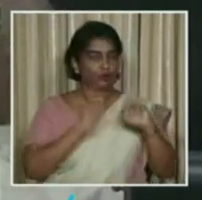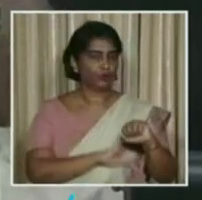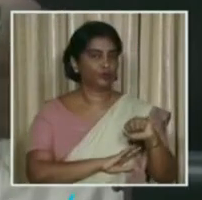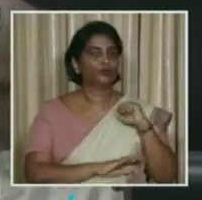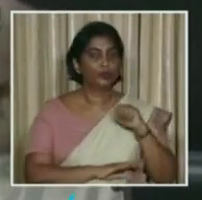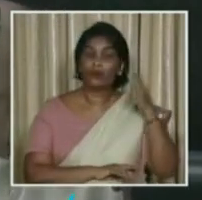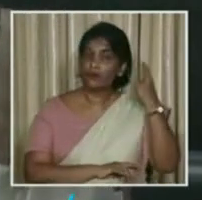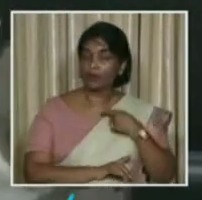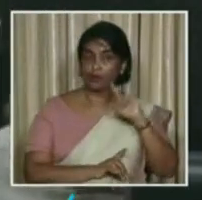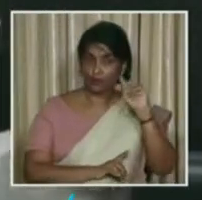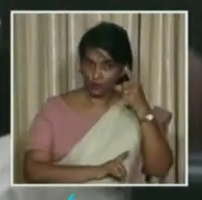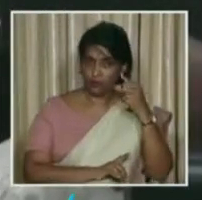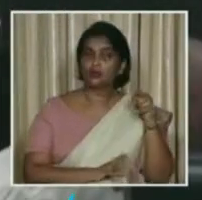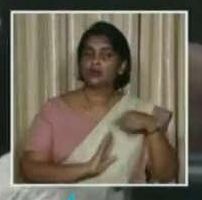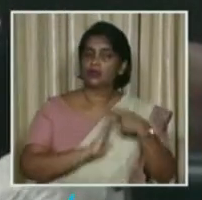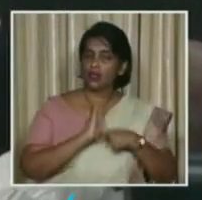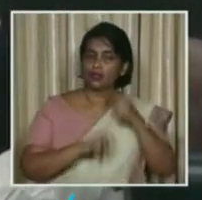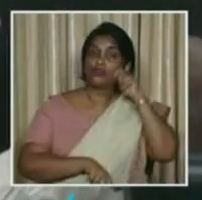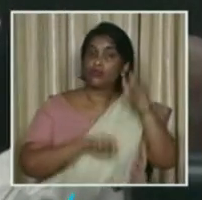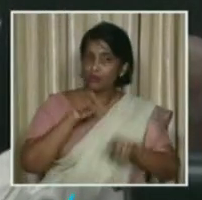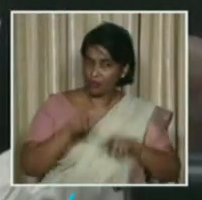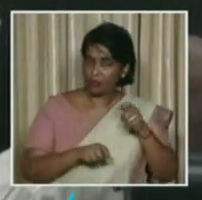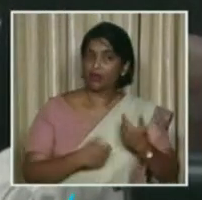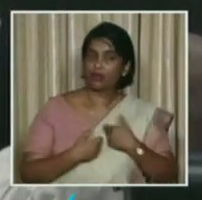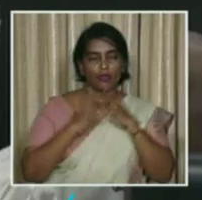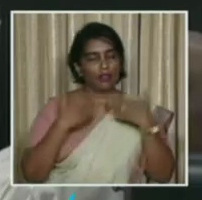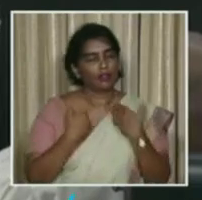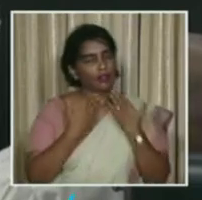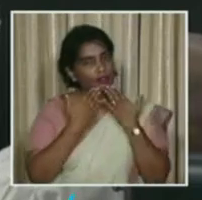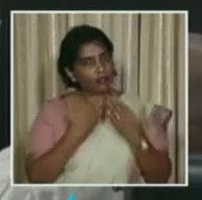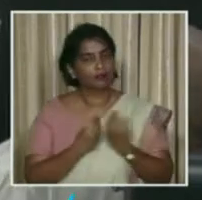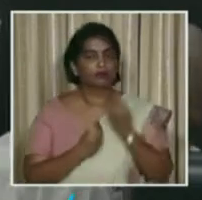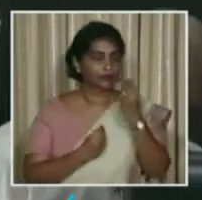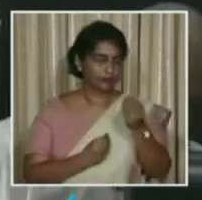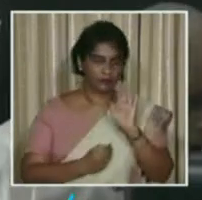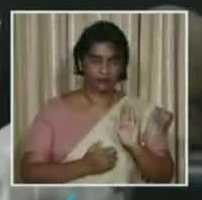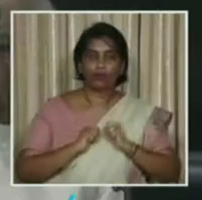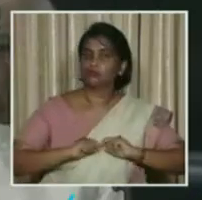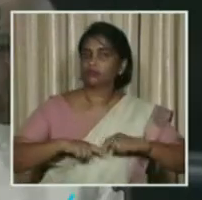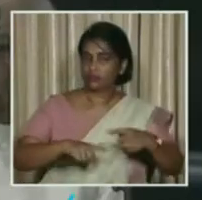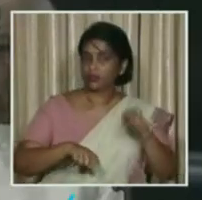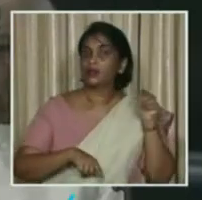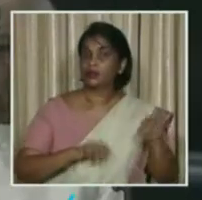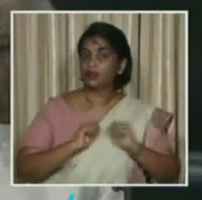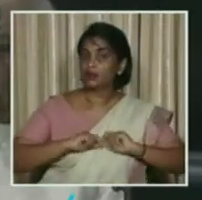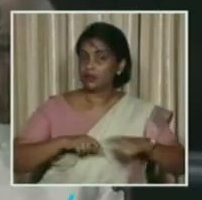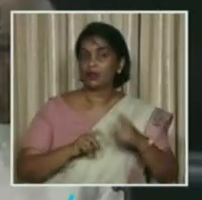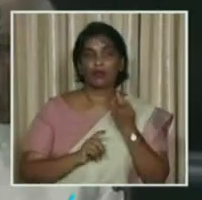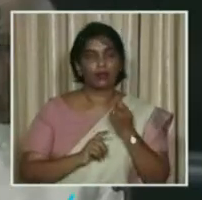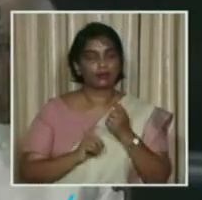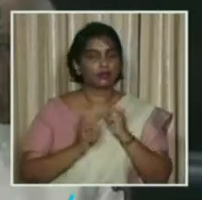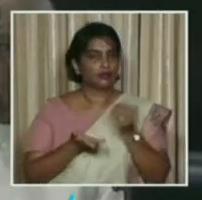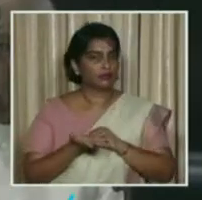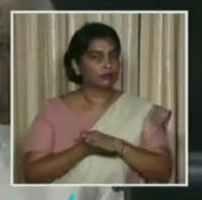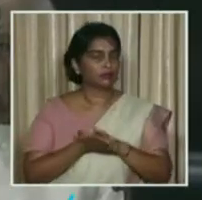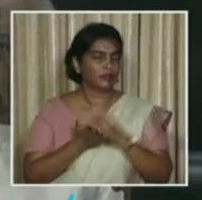වුණා ඒ නිසා මුලින්ම මේ රටේ ජනතාවට මගේ ප්‍රණාමය පළ කරන්නට කැමතියි මේ ගමනේදී ආර්ථික